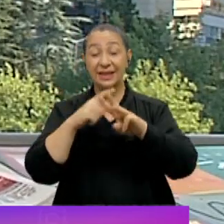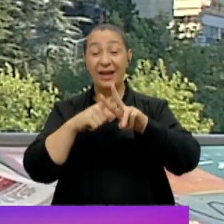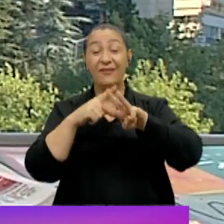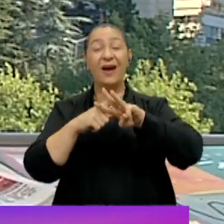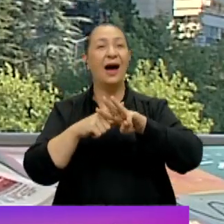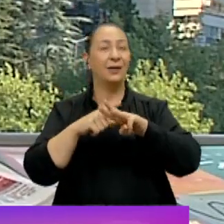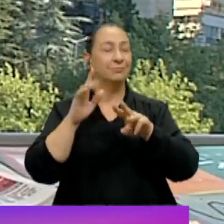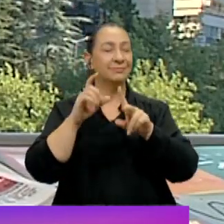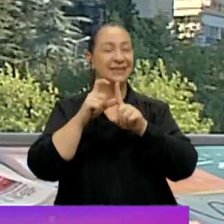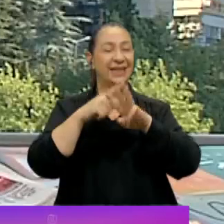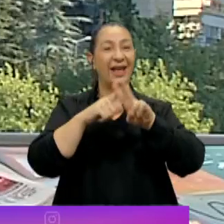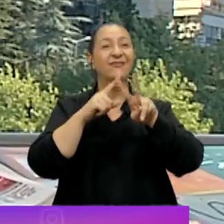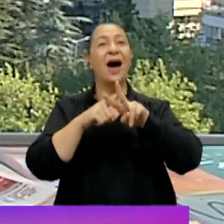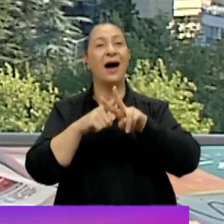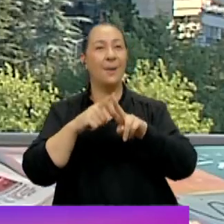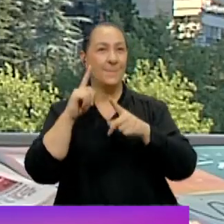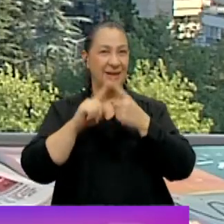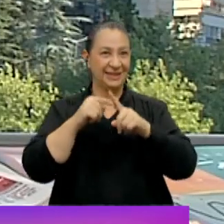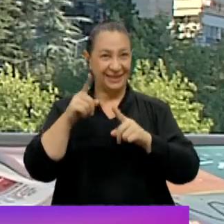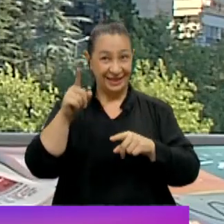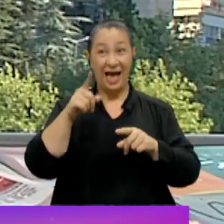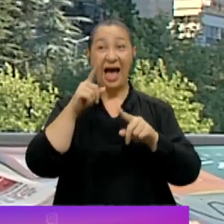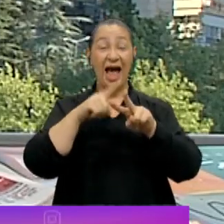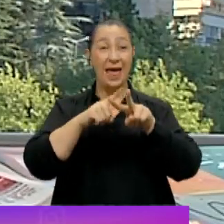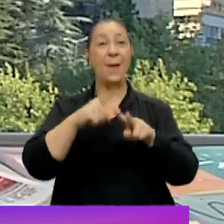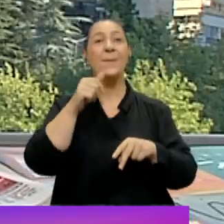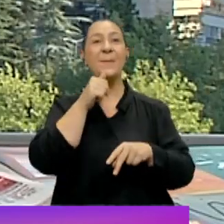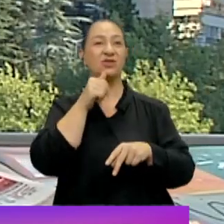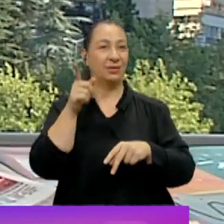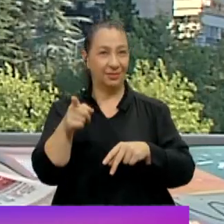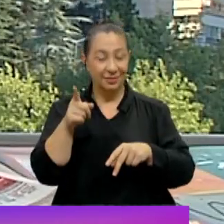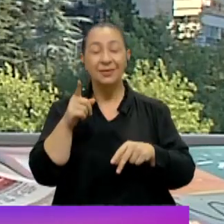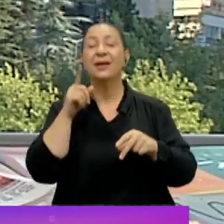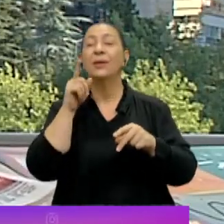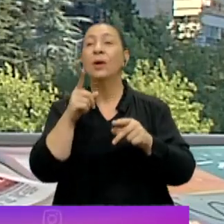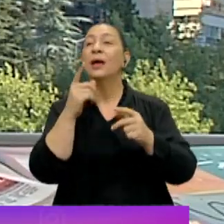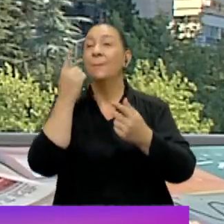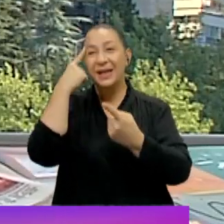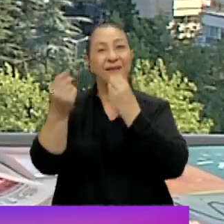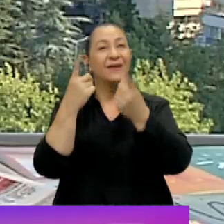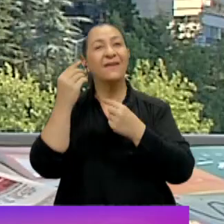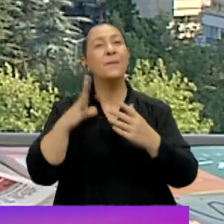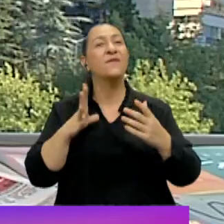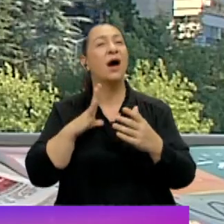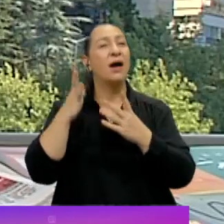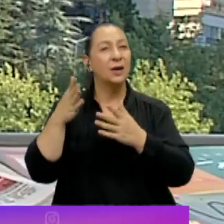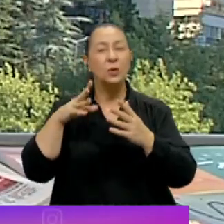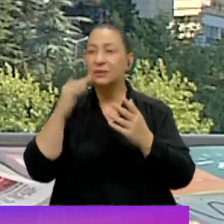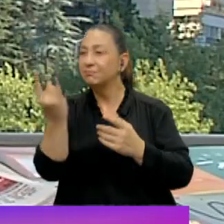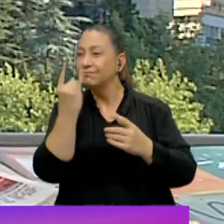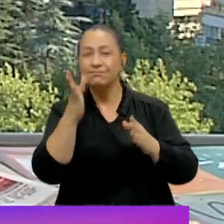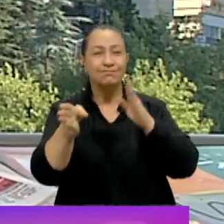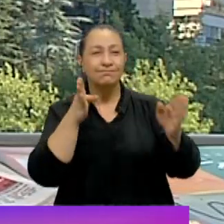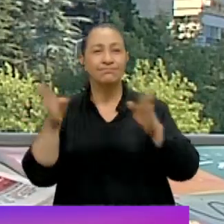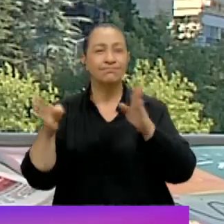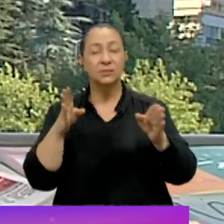lideri Ali Babacan yurt turunda ve yurt turundayken kendisine iletilen mesajlar var. Ali Babacan'a